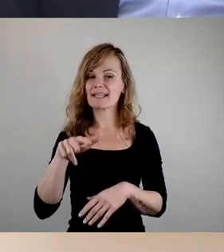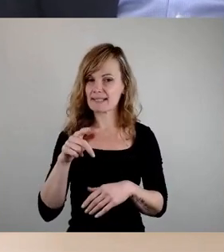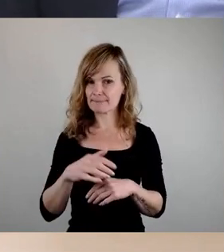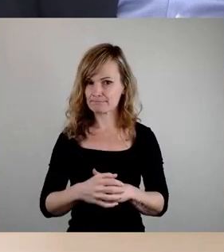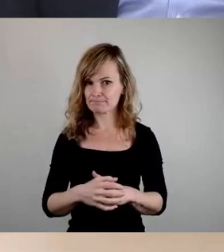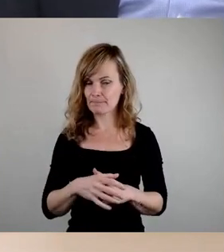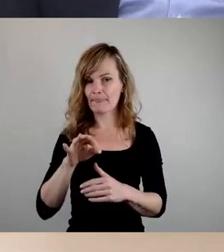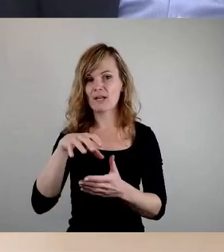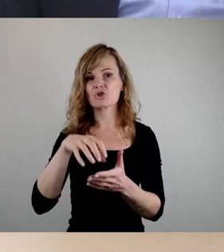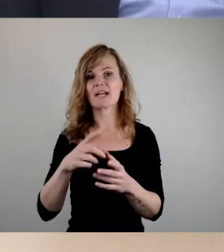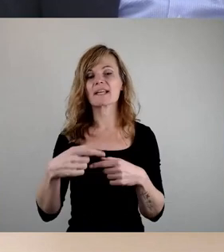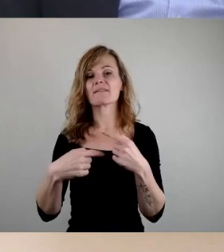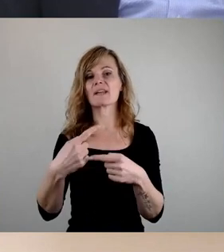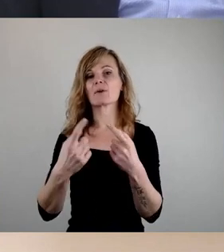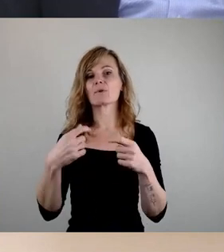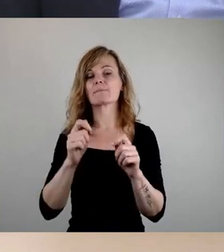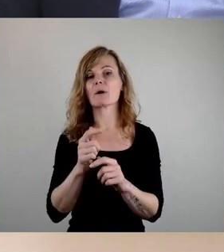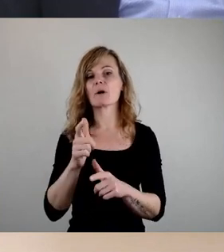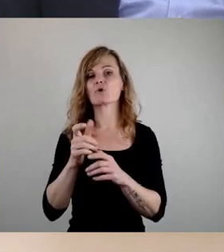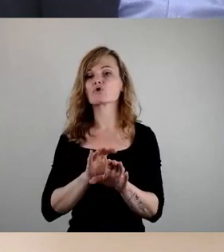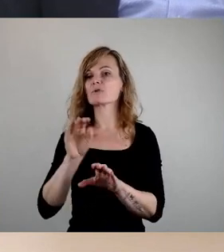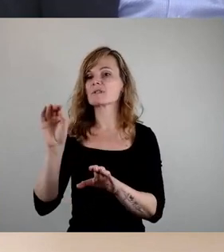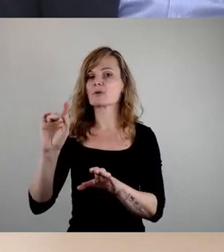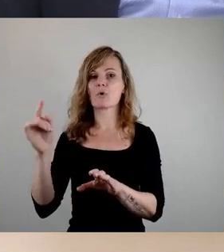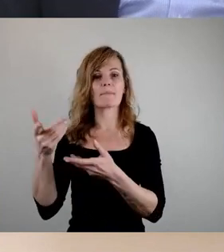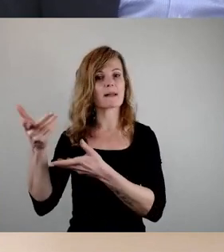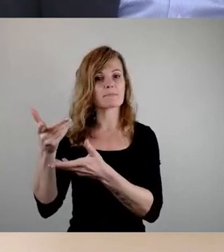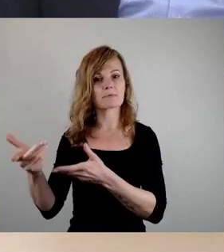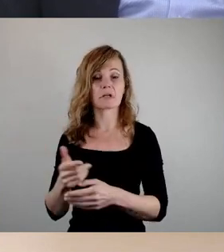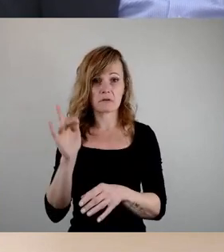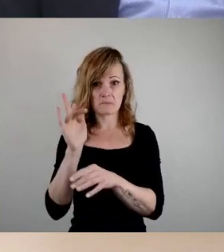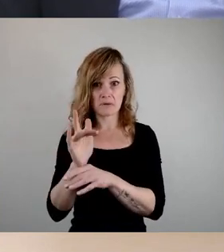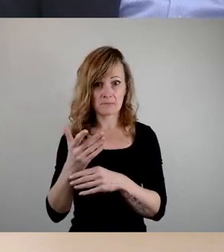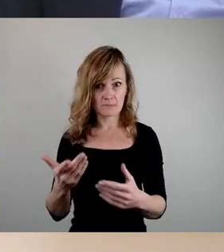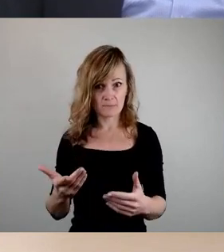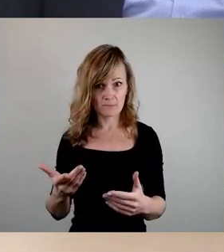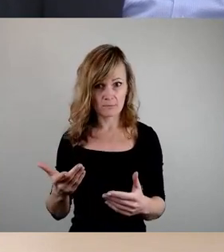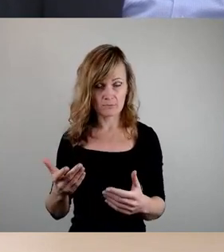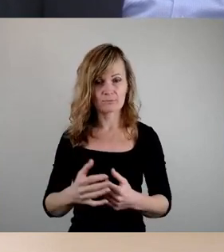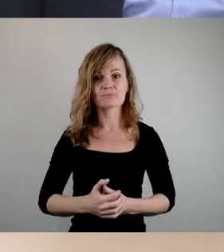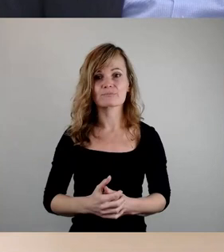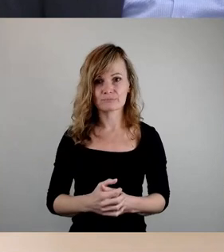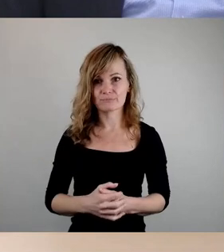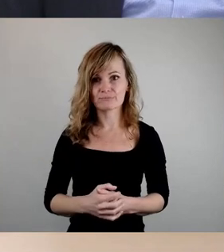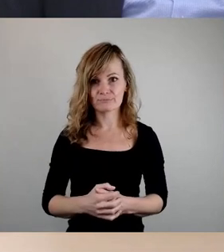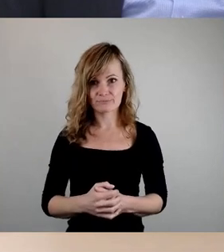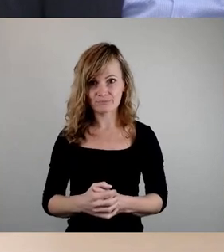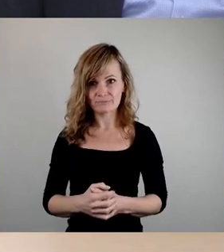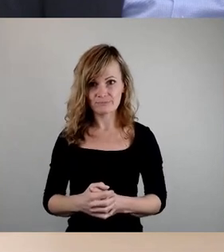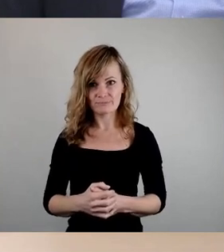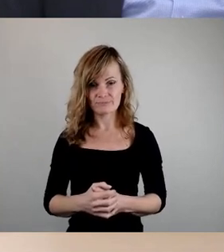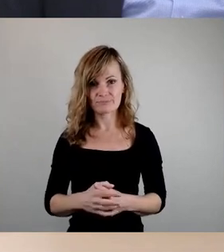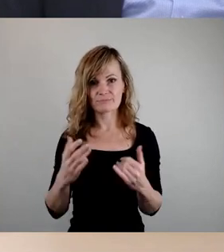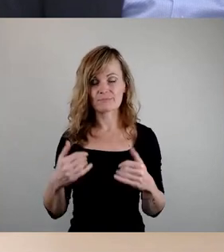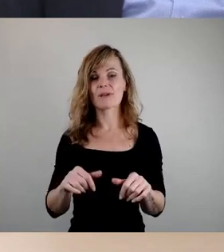und Bauausschuss. Gibt es dazu eine Gegenrede? Formal. Dann werden wir mal formal in die Abstimmung